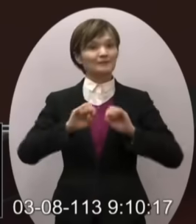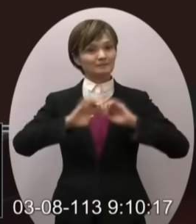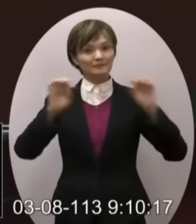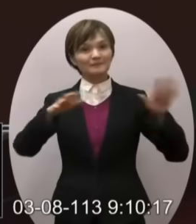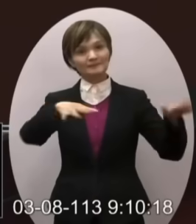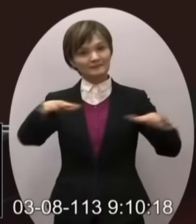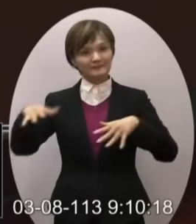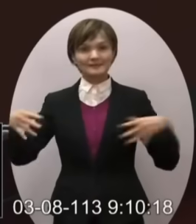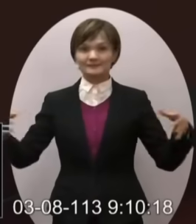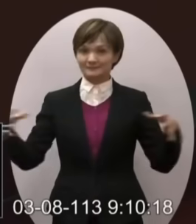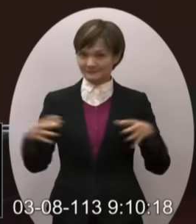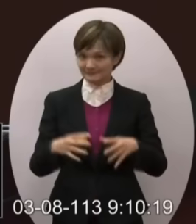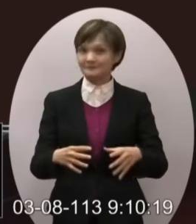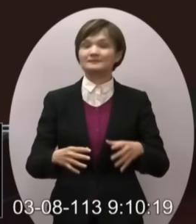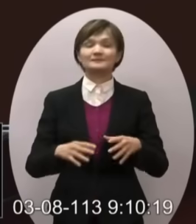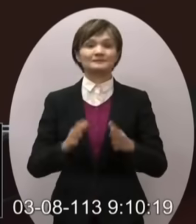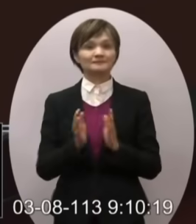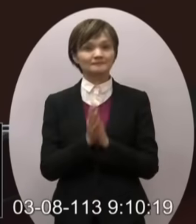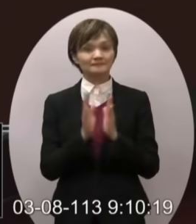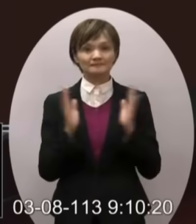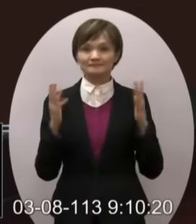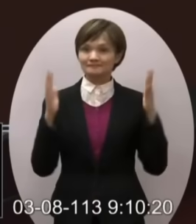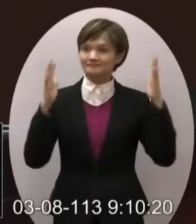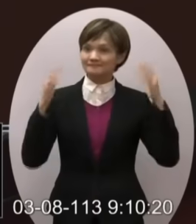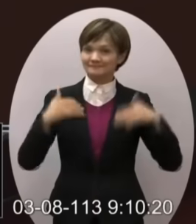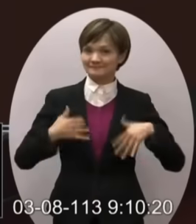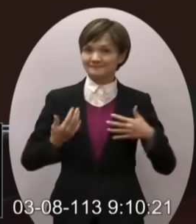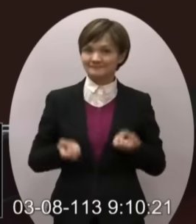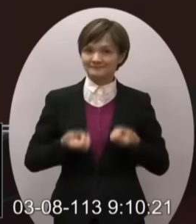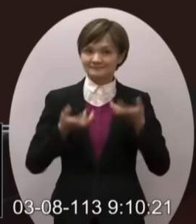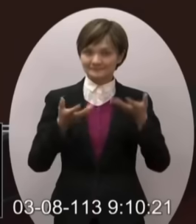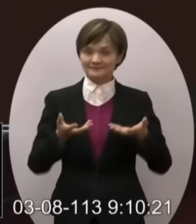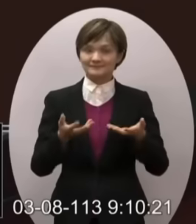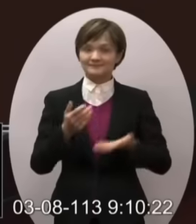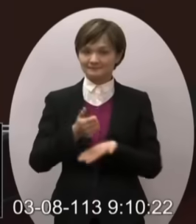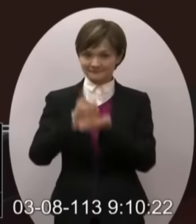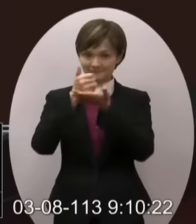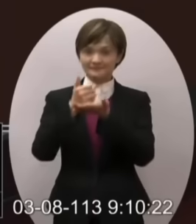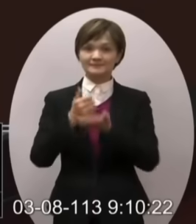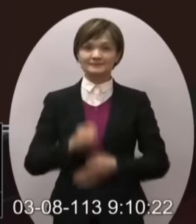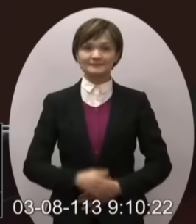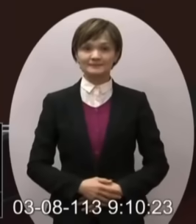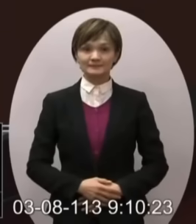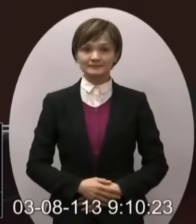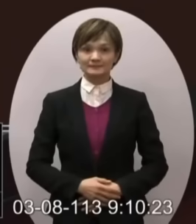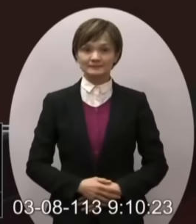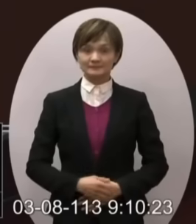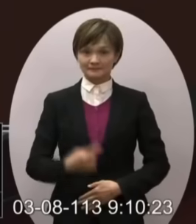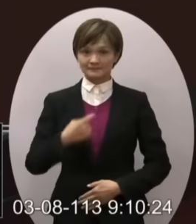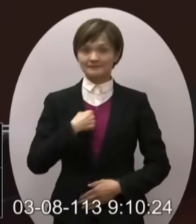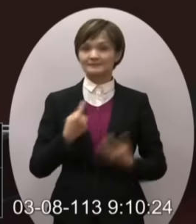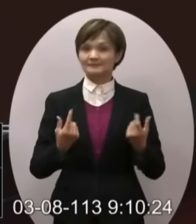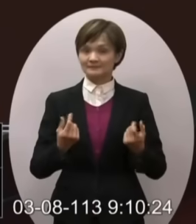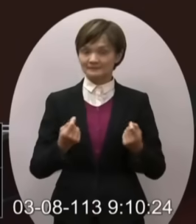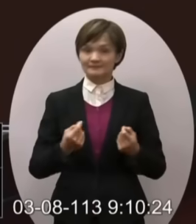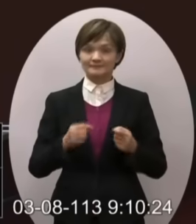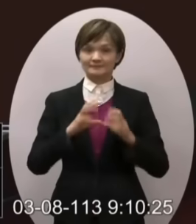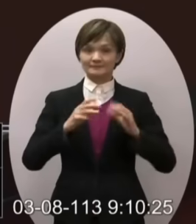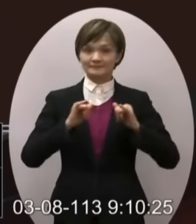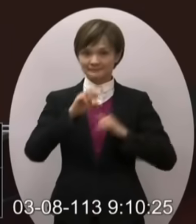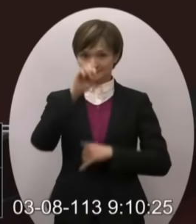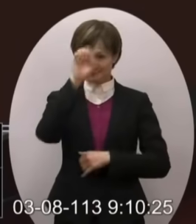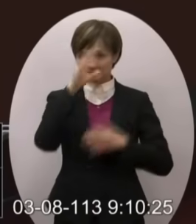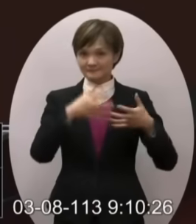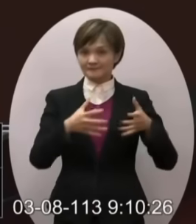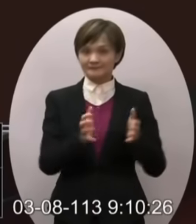员以及立法委员一起跟我们全国的妇女来致上最高的敬意。孟凯也以国民党团书记长的